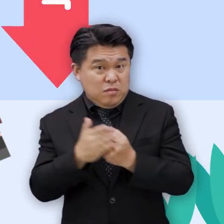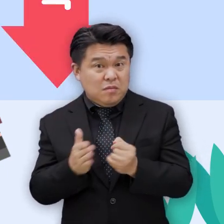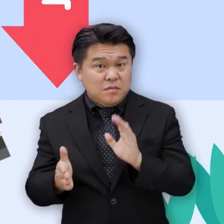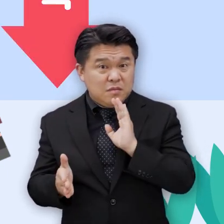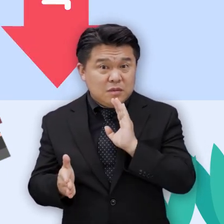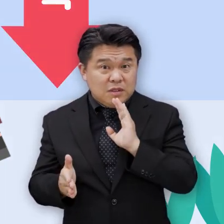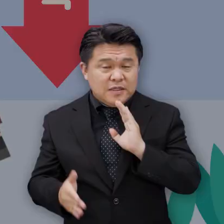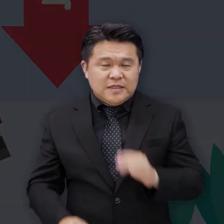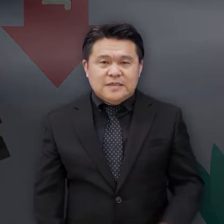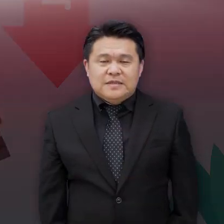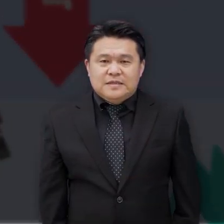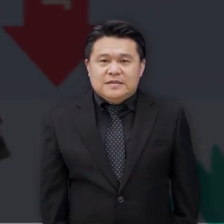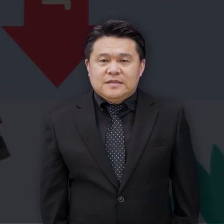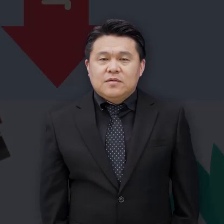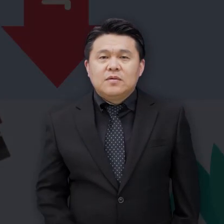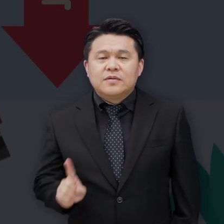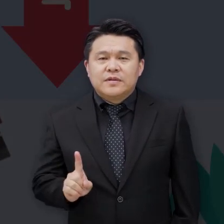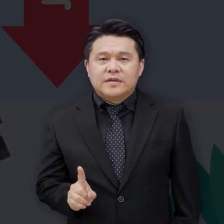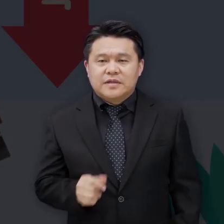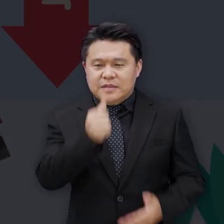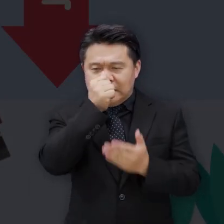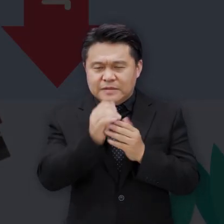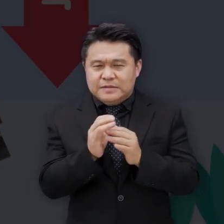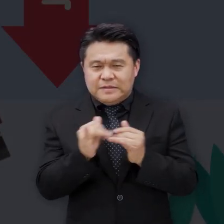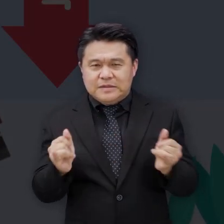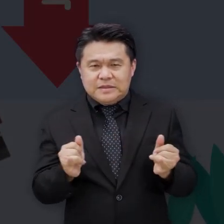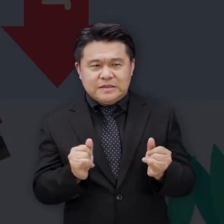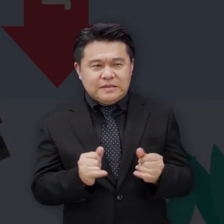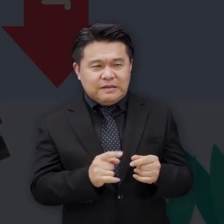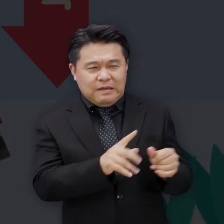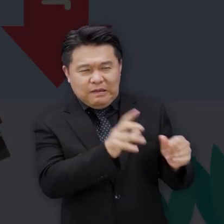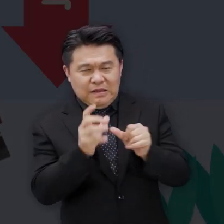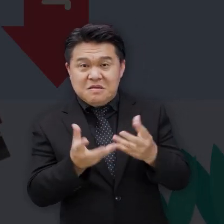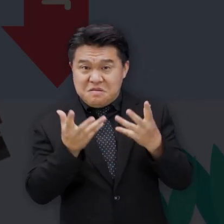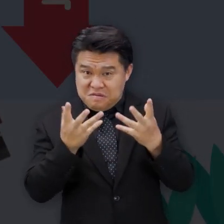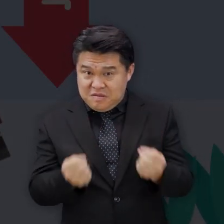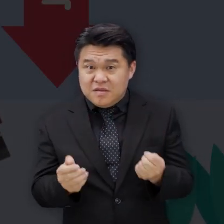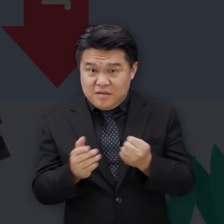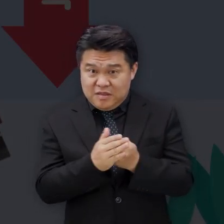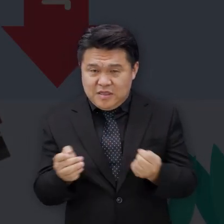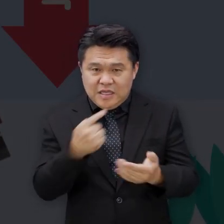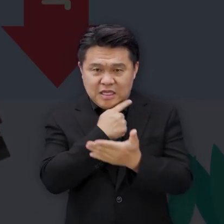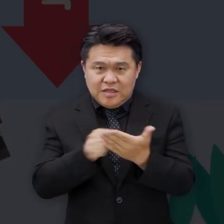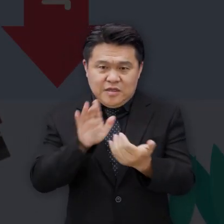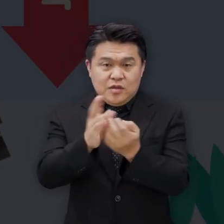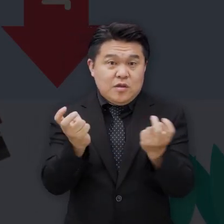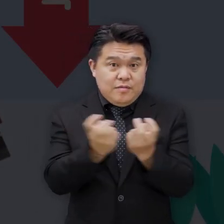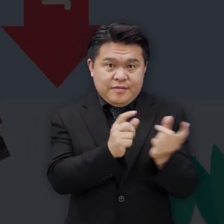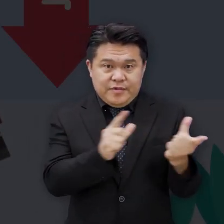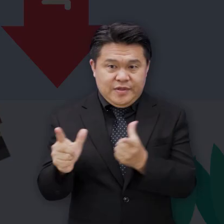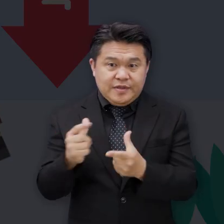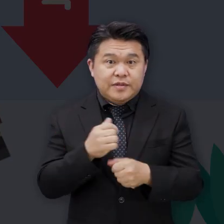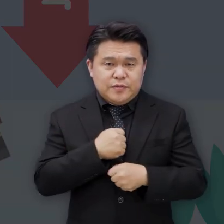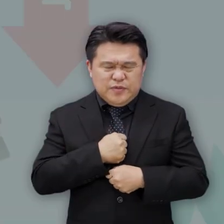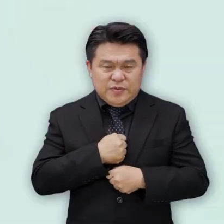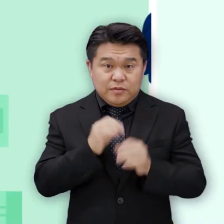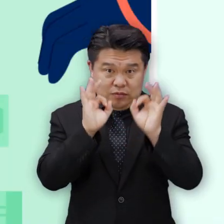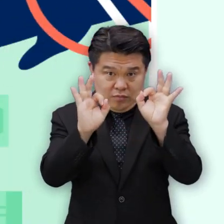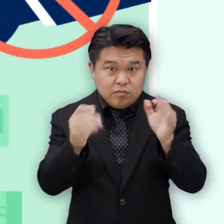않을 수도 있다는 점 때문에 금융사기의 표적이 되기 쉬우므로 특히나 금융사기 피해 예방법에 주의를 기울여야